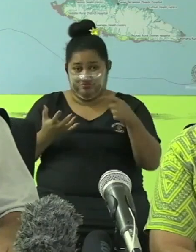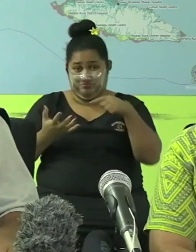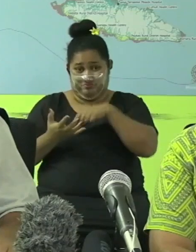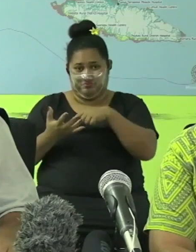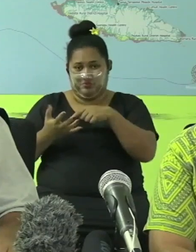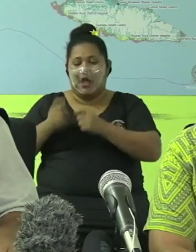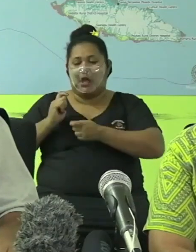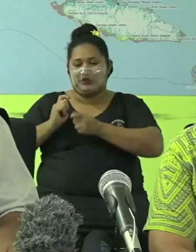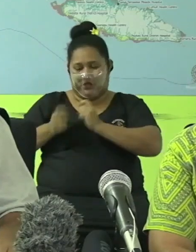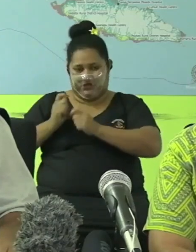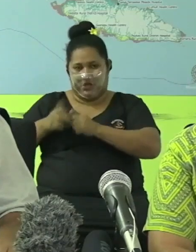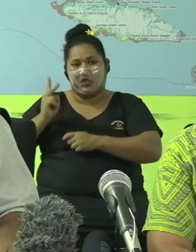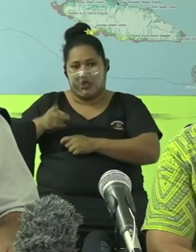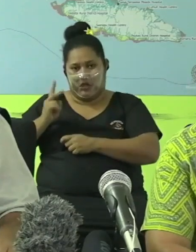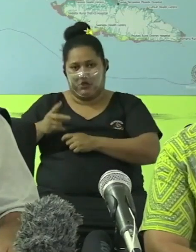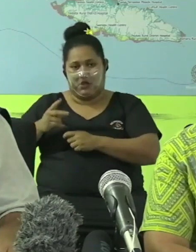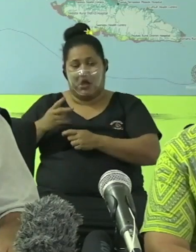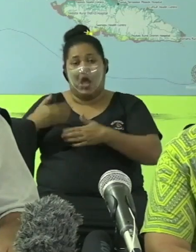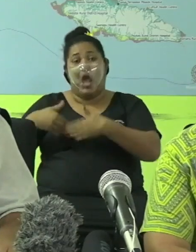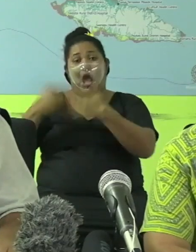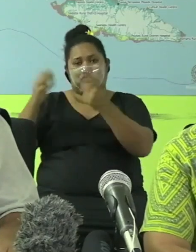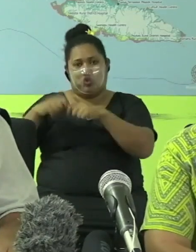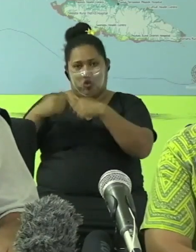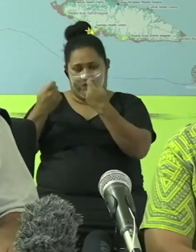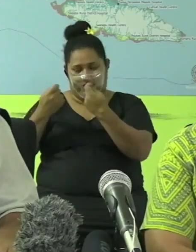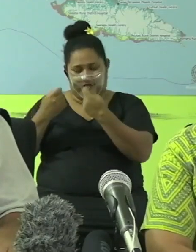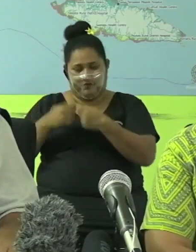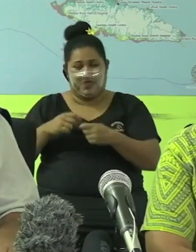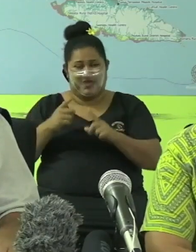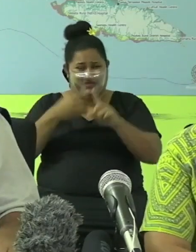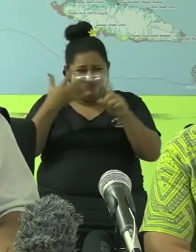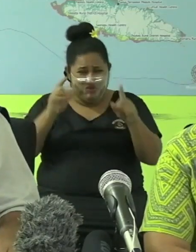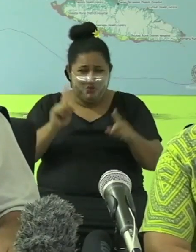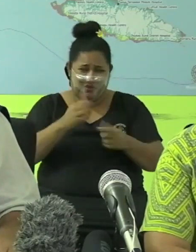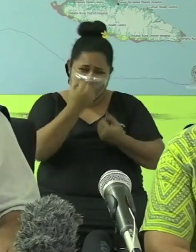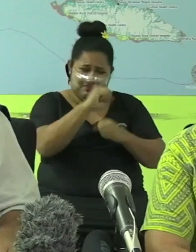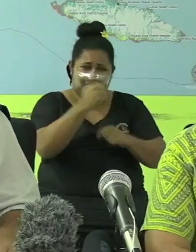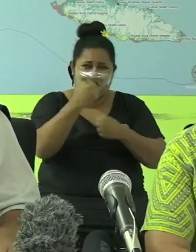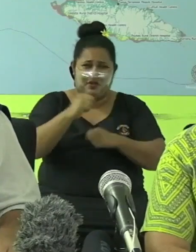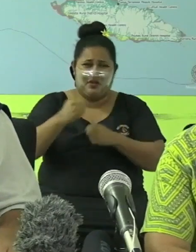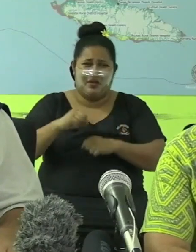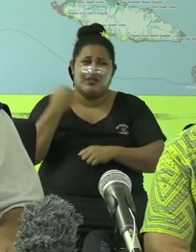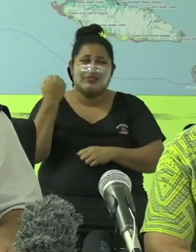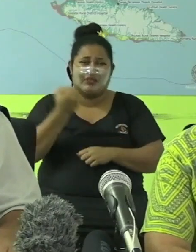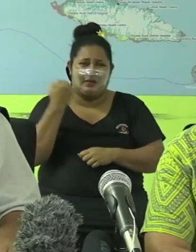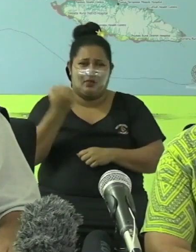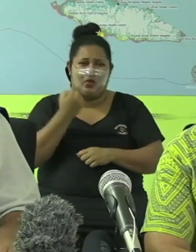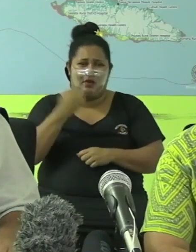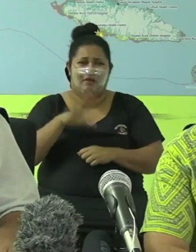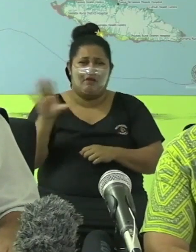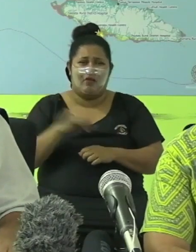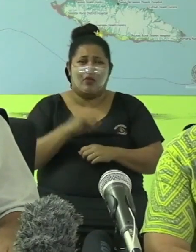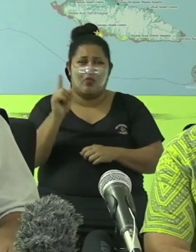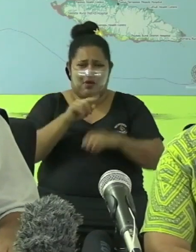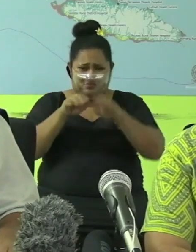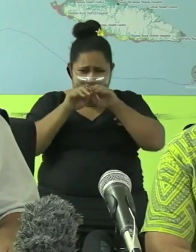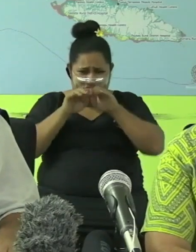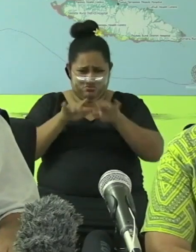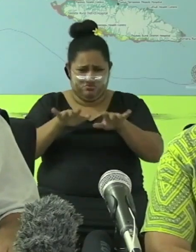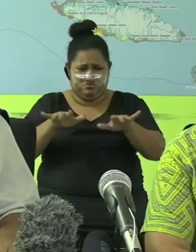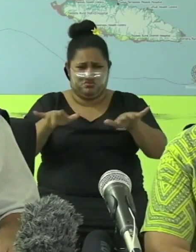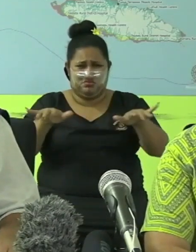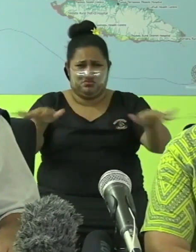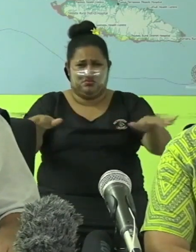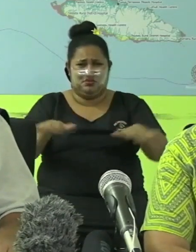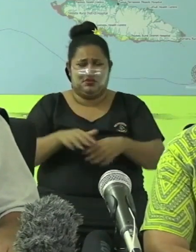ai maisea ia i le puipuinga lava o si o tātou Atunuu mai le ono mama i tua.